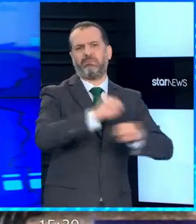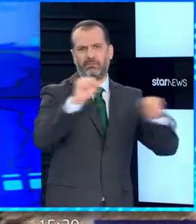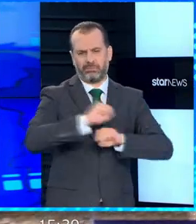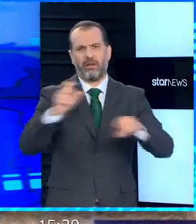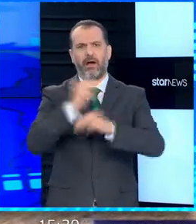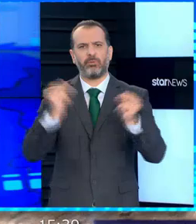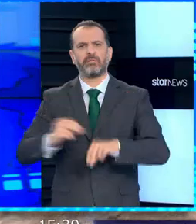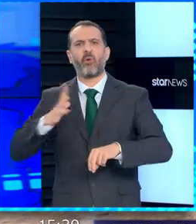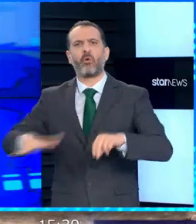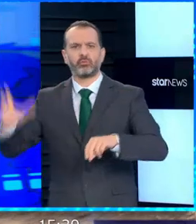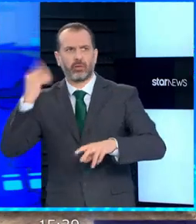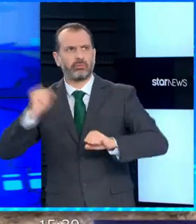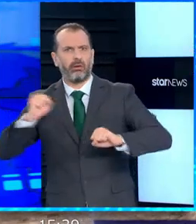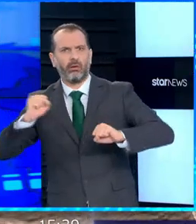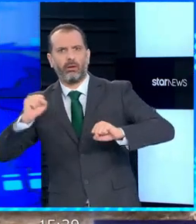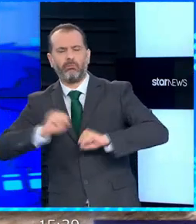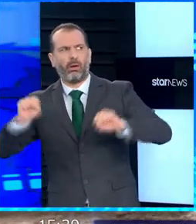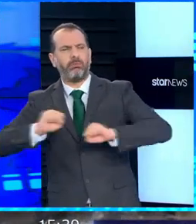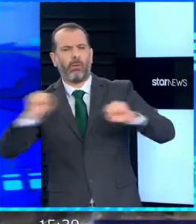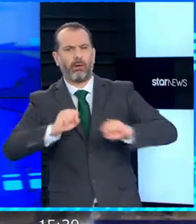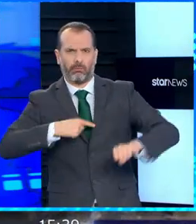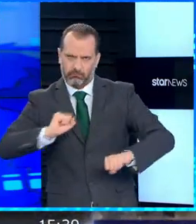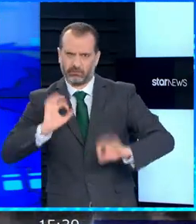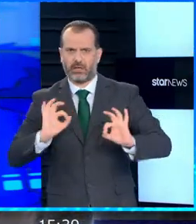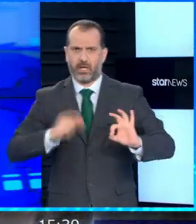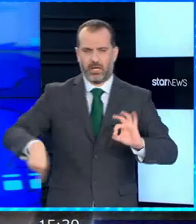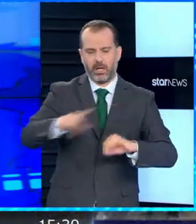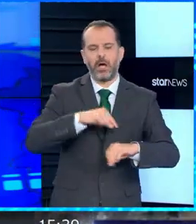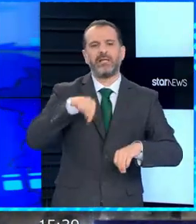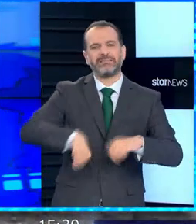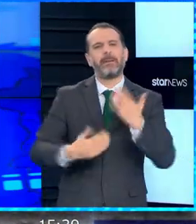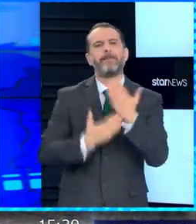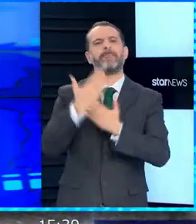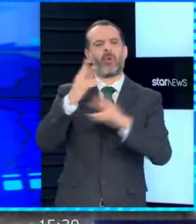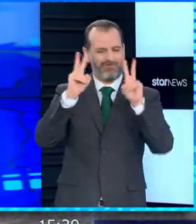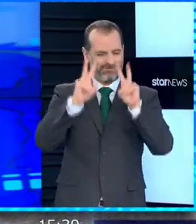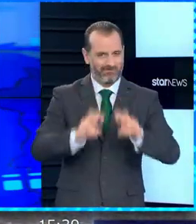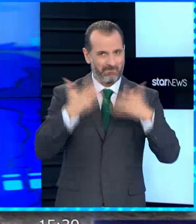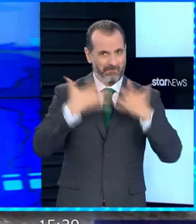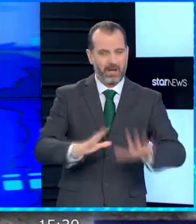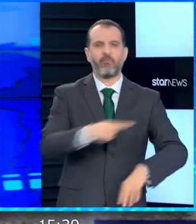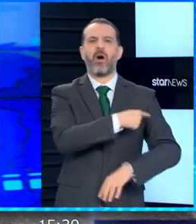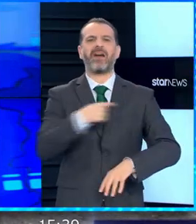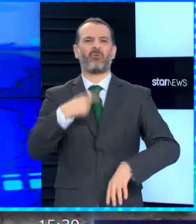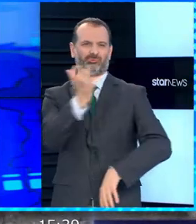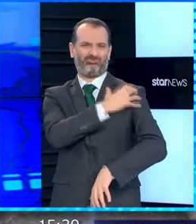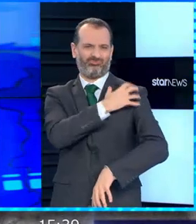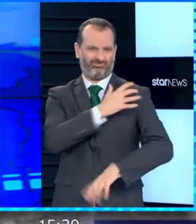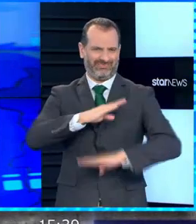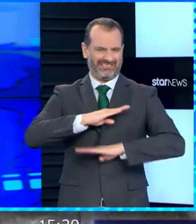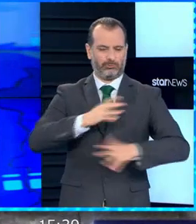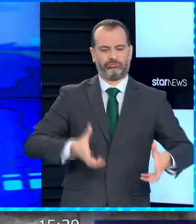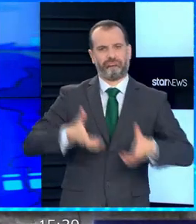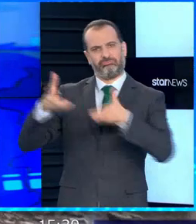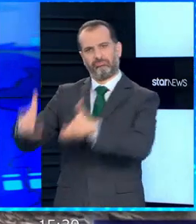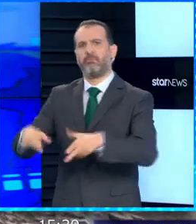πολίτες περιοχής. Να σου πω ότι το επίσημο πόρισμα της ΕΔΕ για τα γεγονότα παραδόθηκε το πρωί από τον αρχηγό ΓΕΘΑ στον Υπουργό Εθνικής Άμυνας.